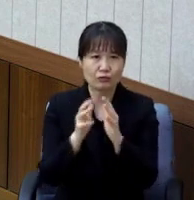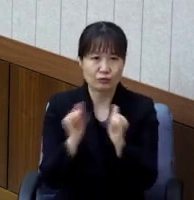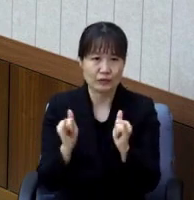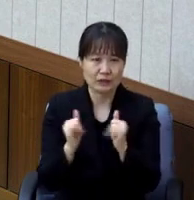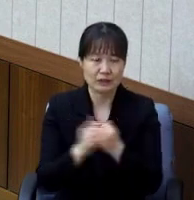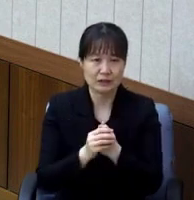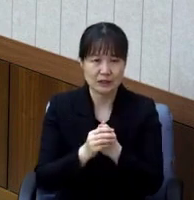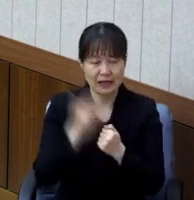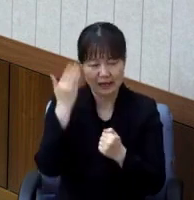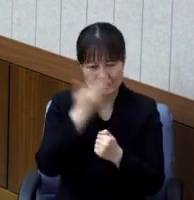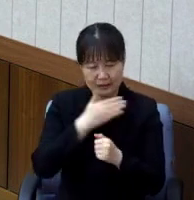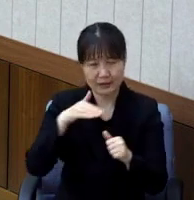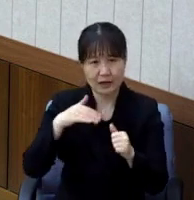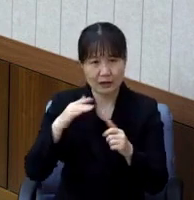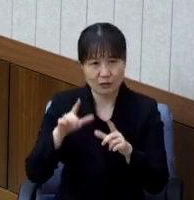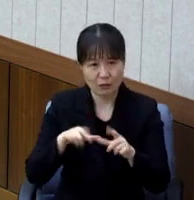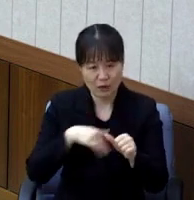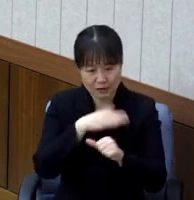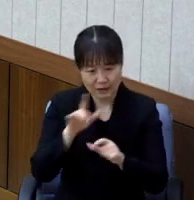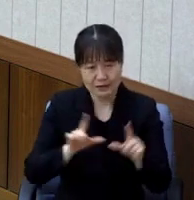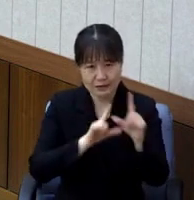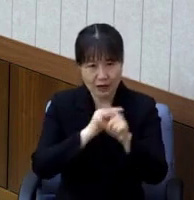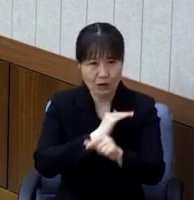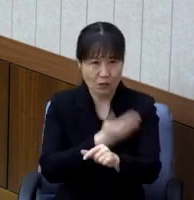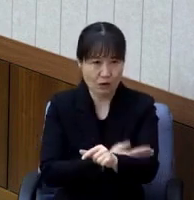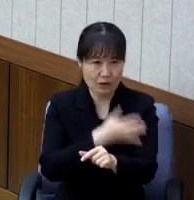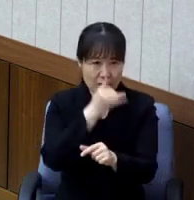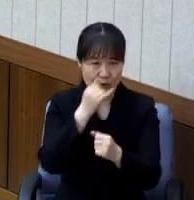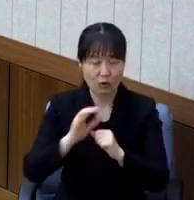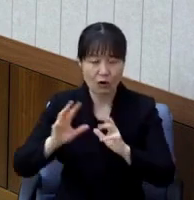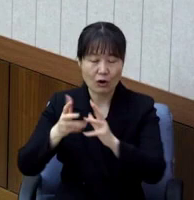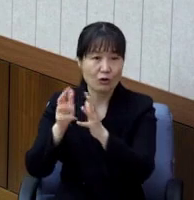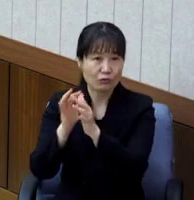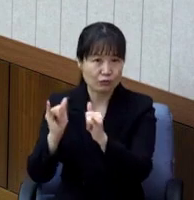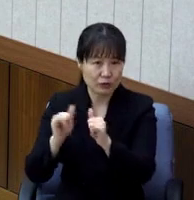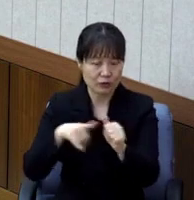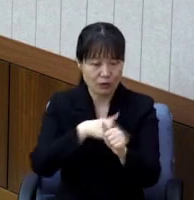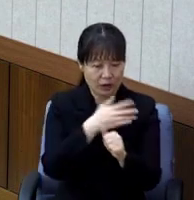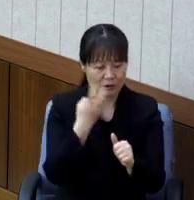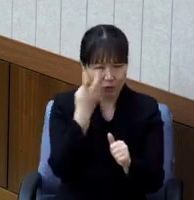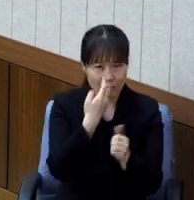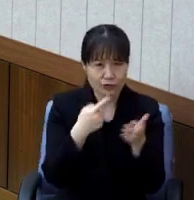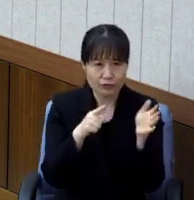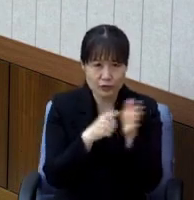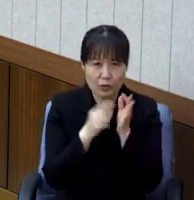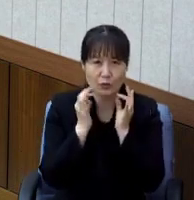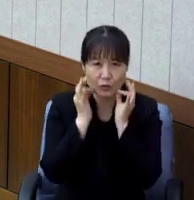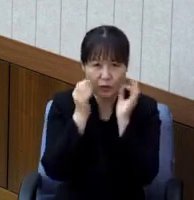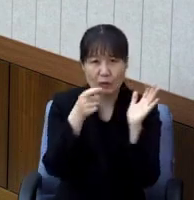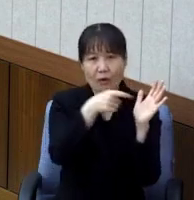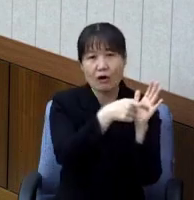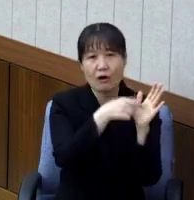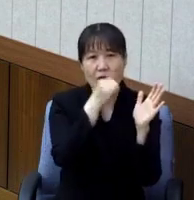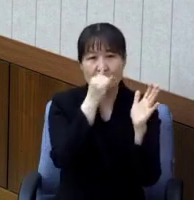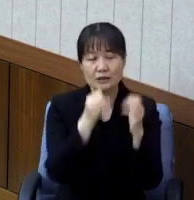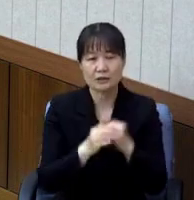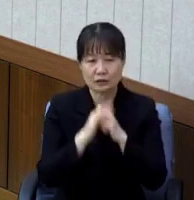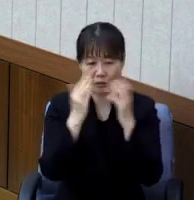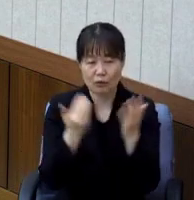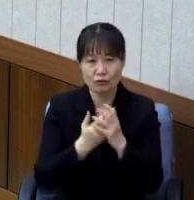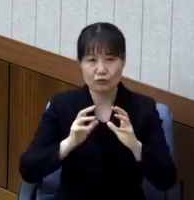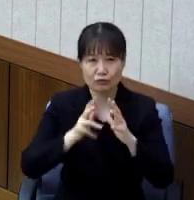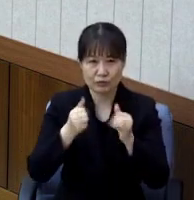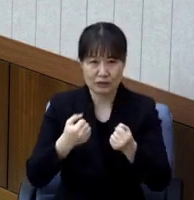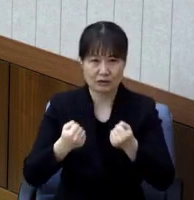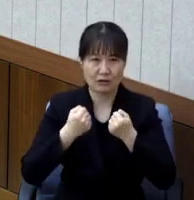환경에서 생활할 권리를 가지며 국가와 국민은 환경 보전을 위해 노력해야 한다라고 명시되어 있습니다 모든 국민은